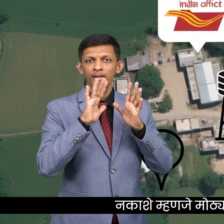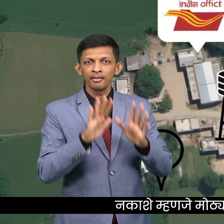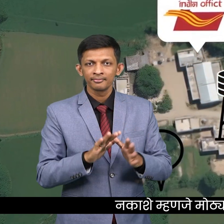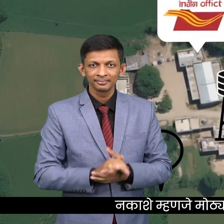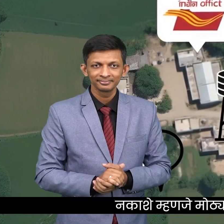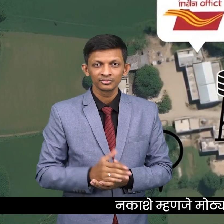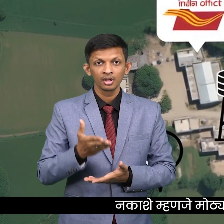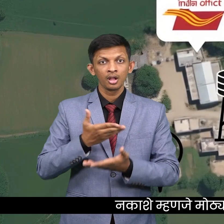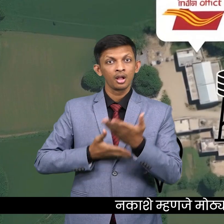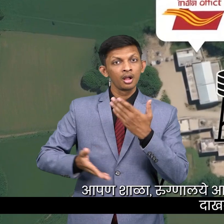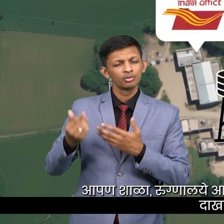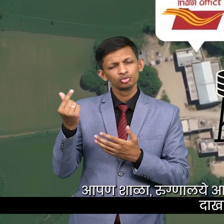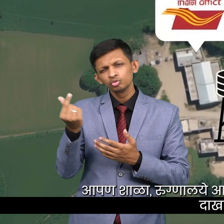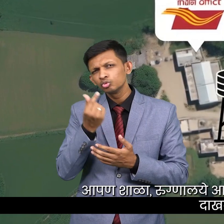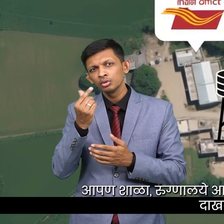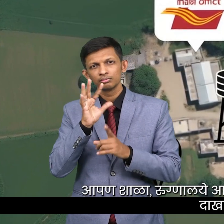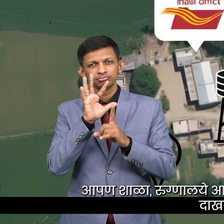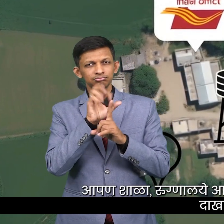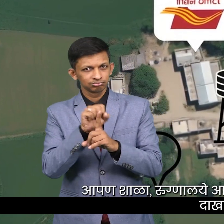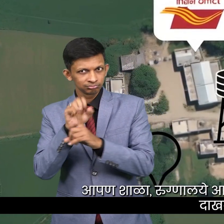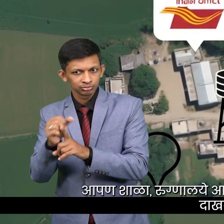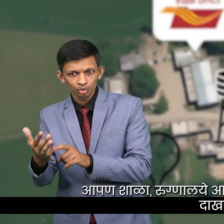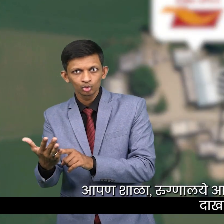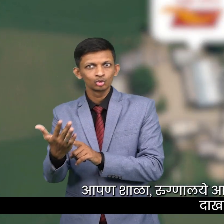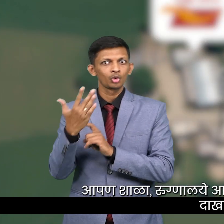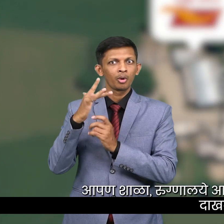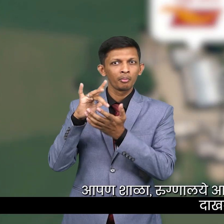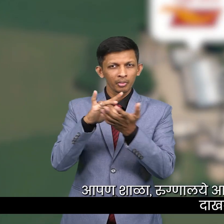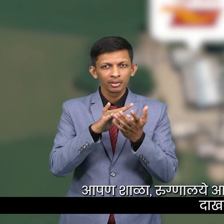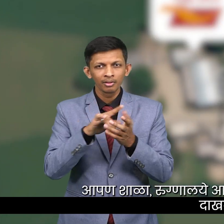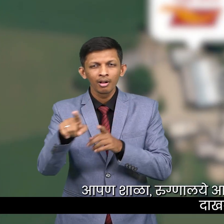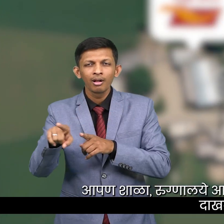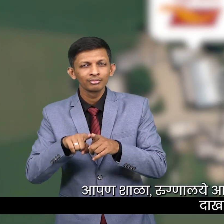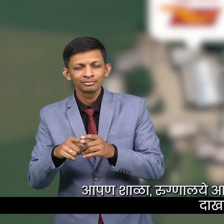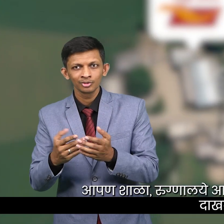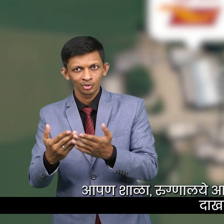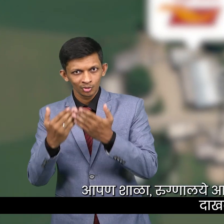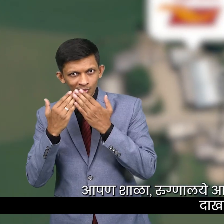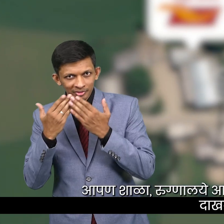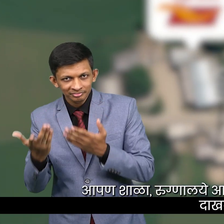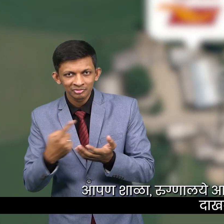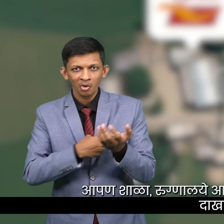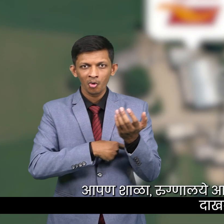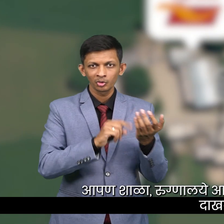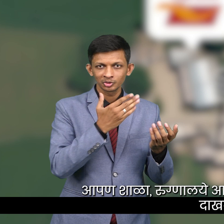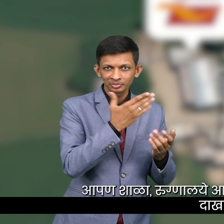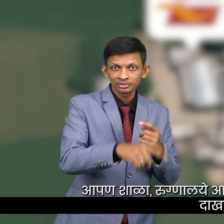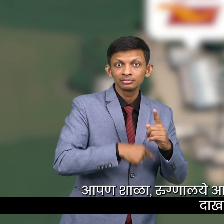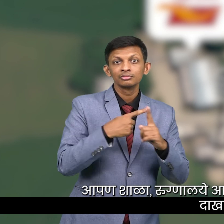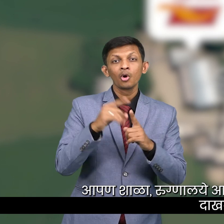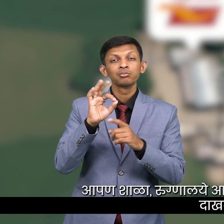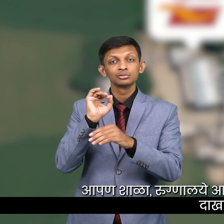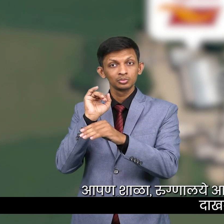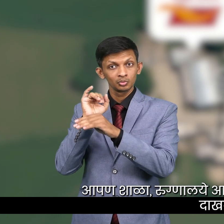छोटे रेखाचित्र. आपण शाळा, रुग्णालये आणि पोस्ट ऑफिस